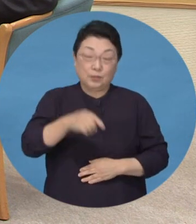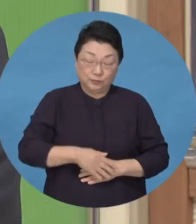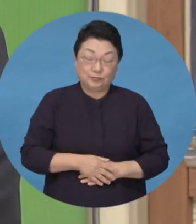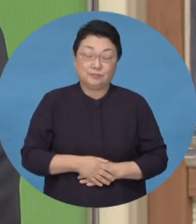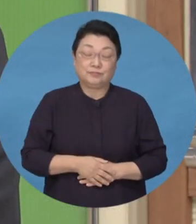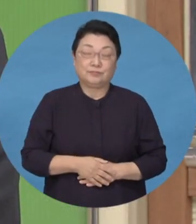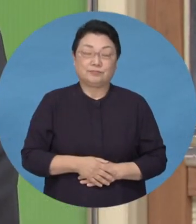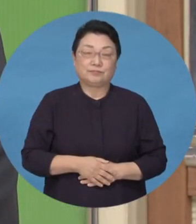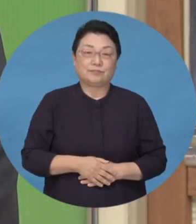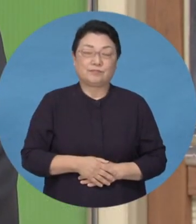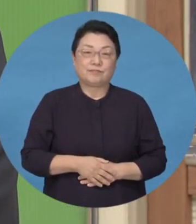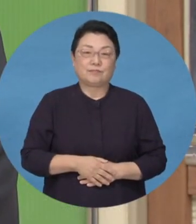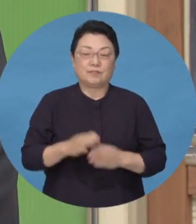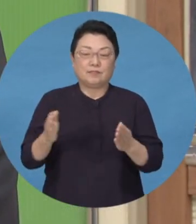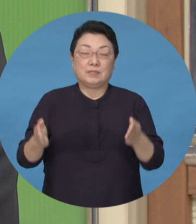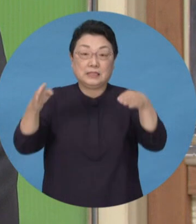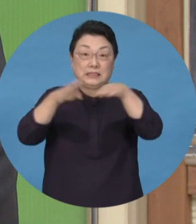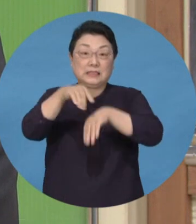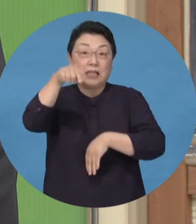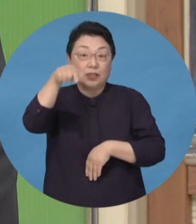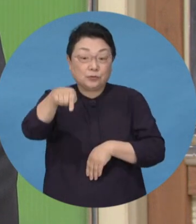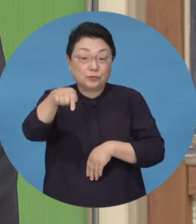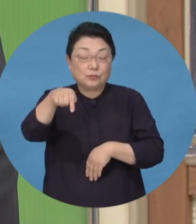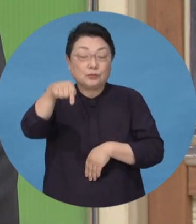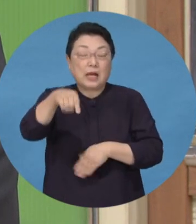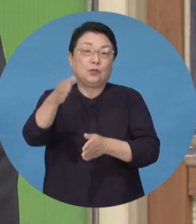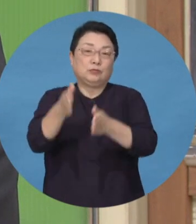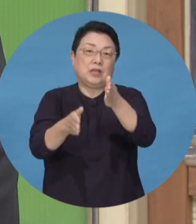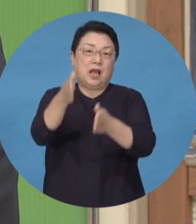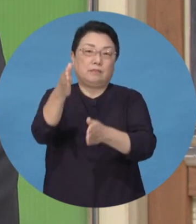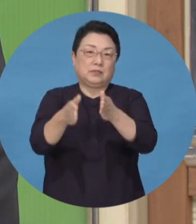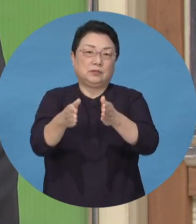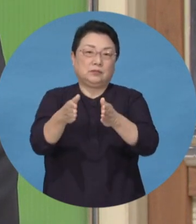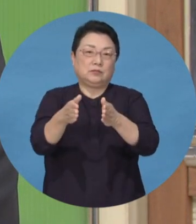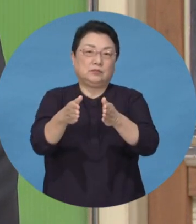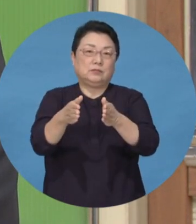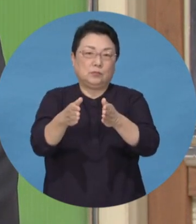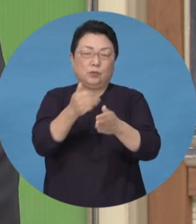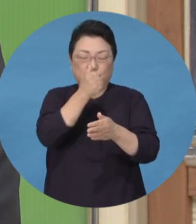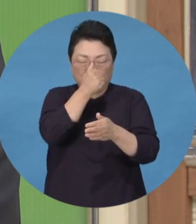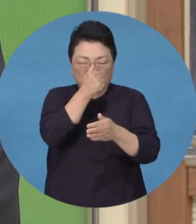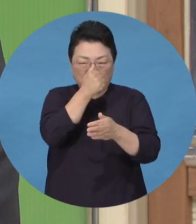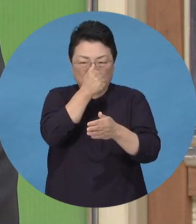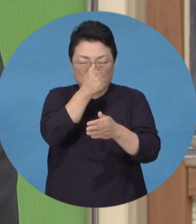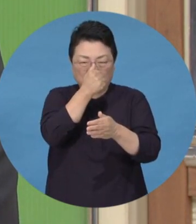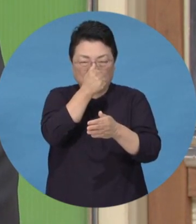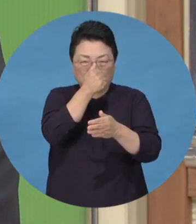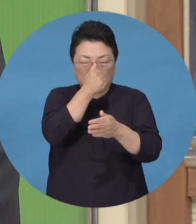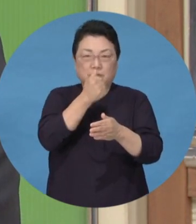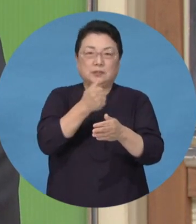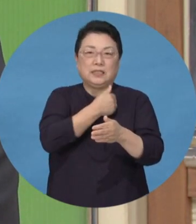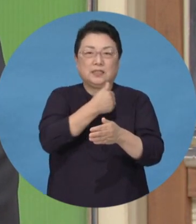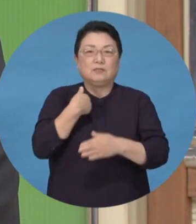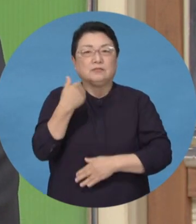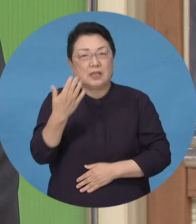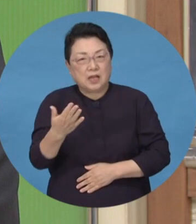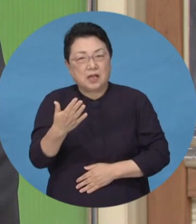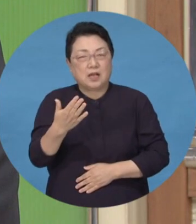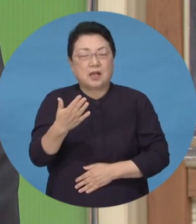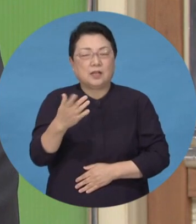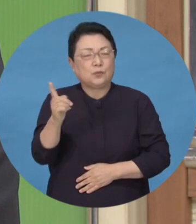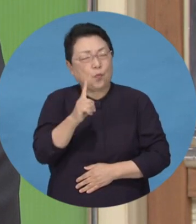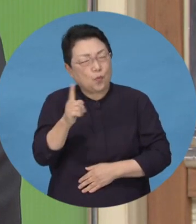て施設に基づくサービスの供給量は増やすことができないだろうかこれをあの